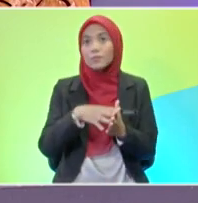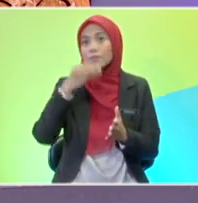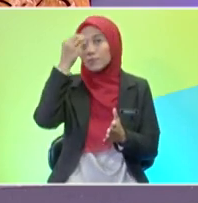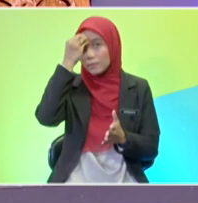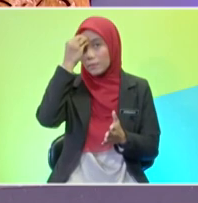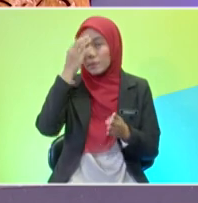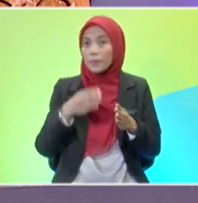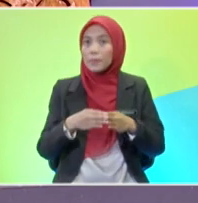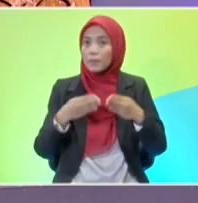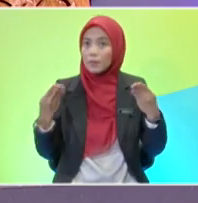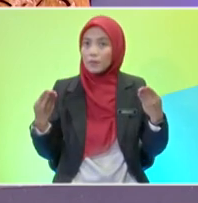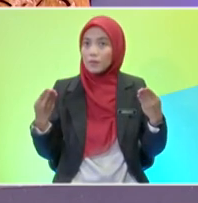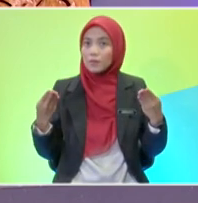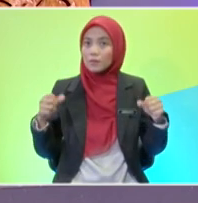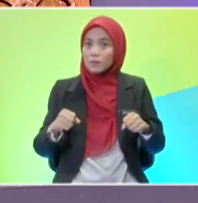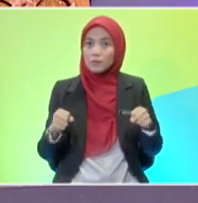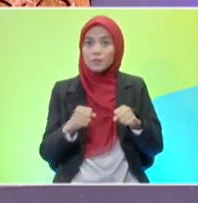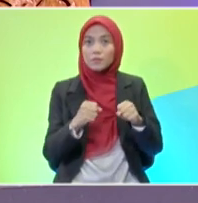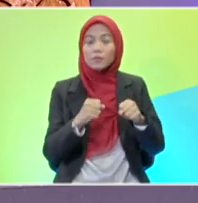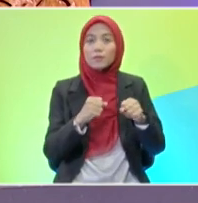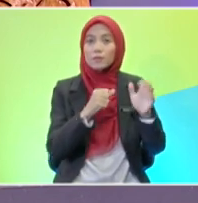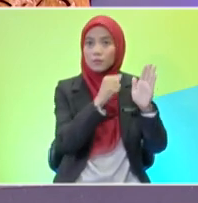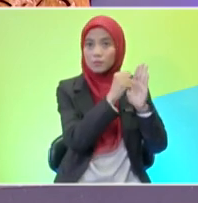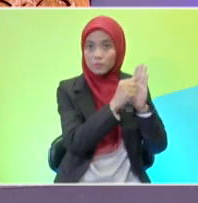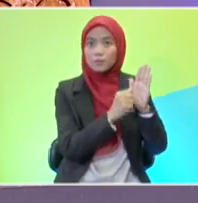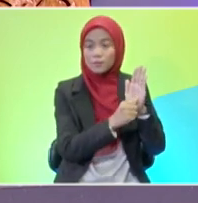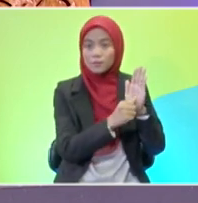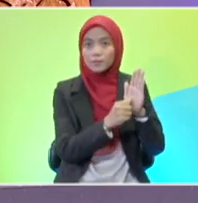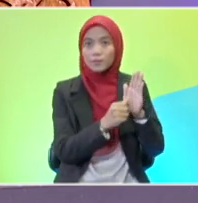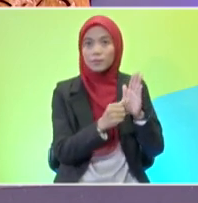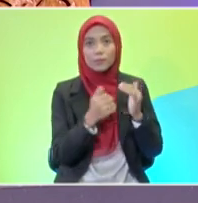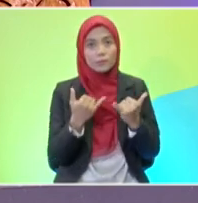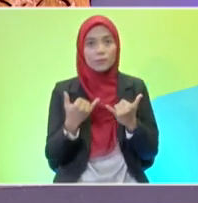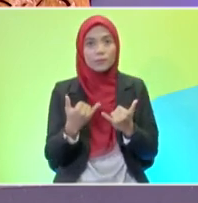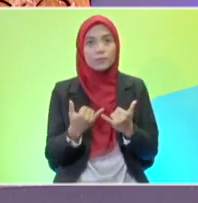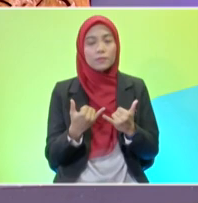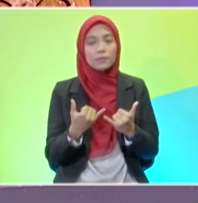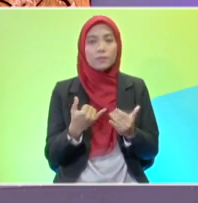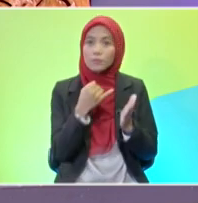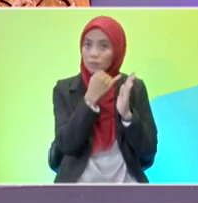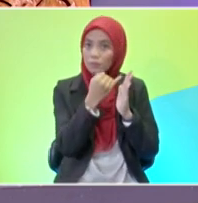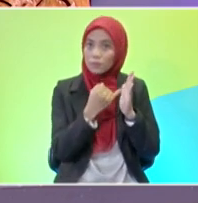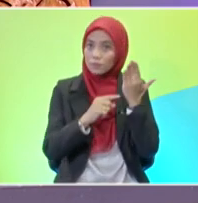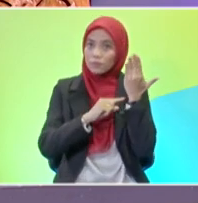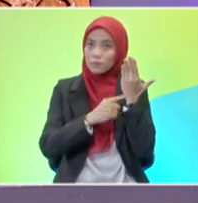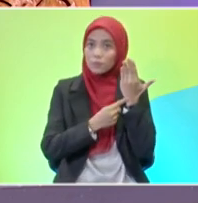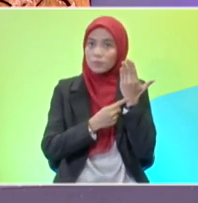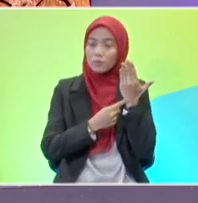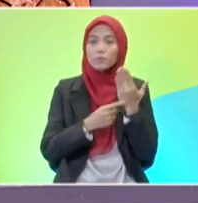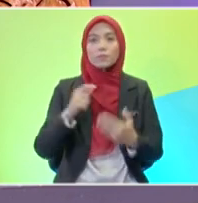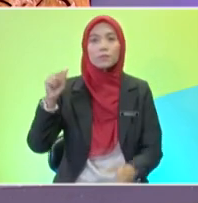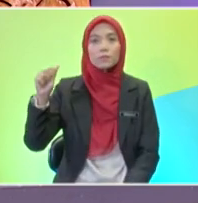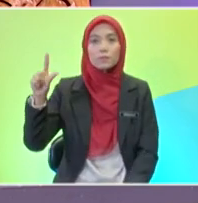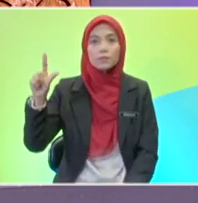sendi visual yang ada pada seni ukiran kayu so kita ini adalah meniru alam setelah kita meniru alam kita